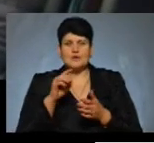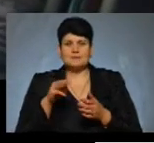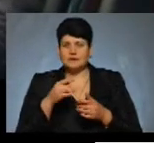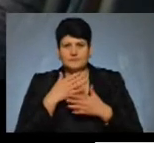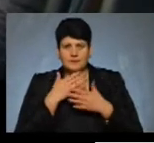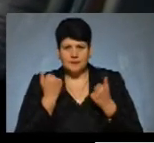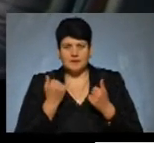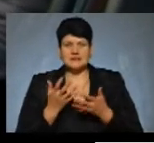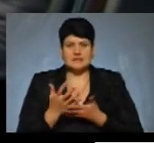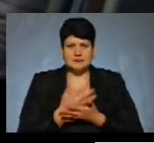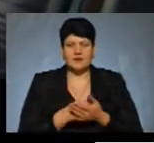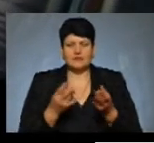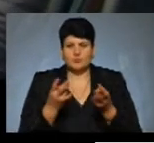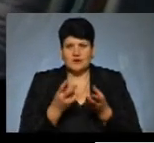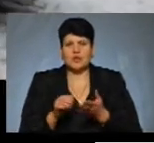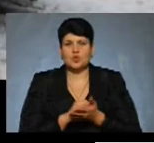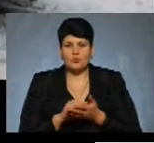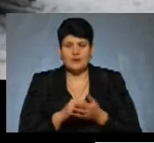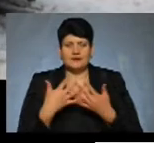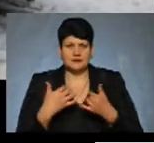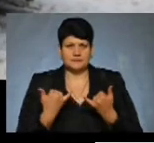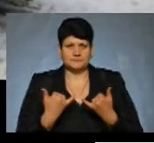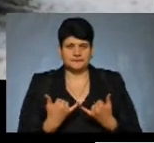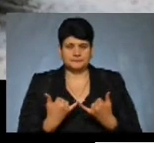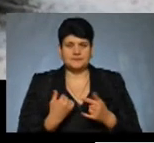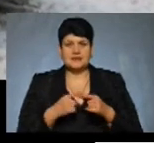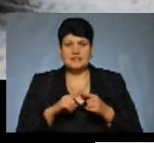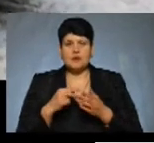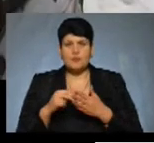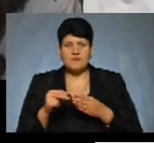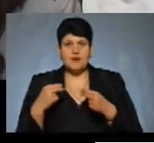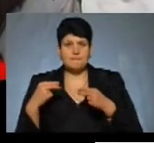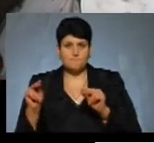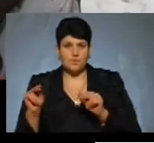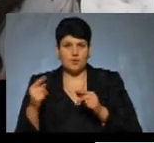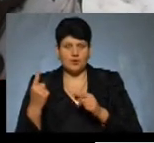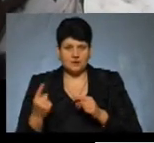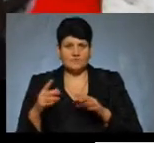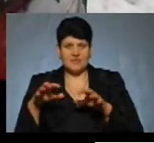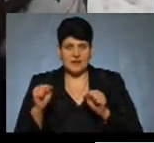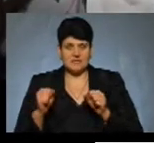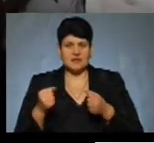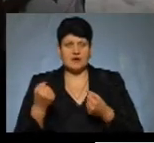чинності, зібрав необхідні для розмитнення документи. Це купівля-продаж на власне авто,